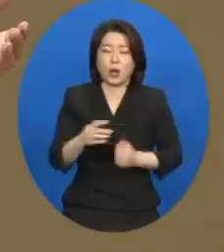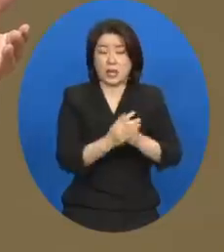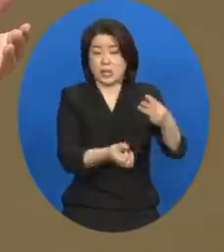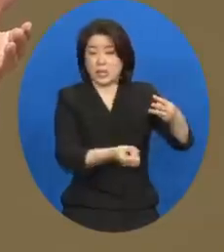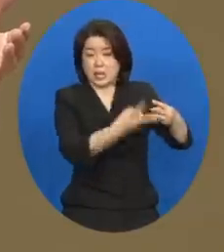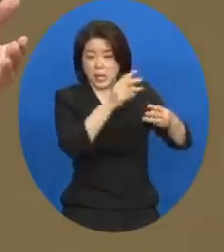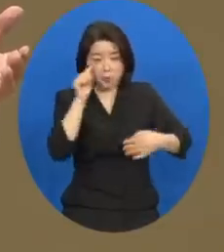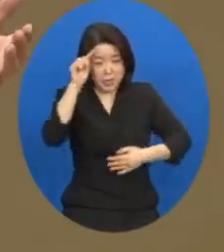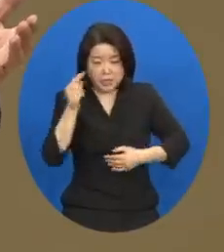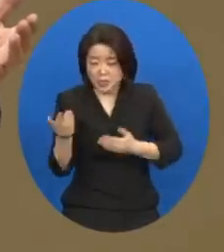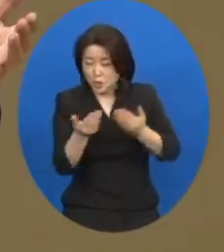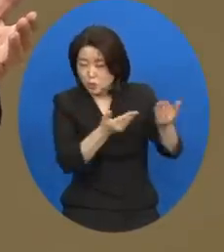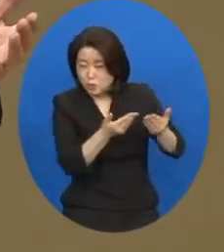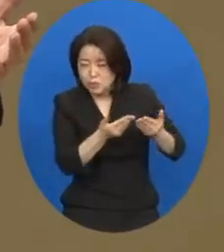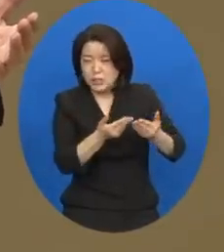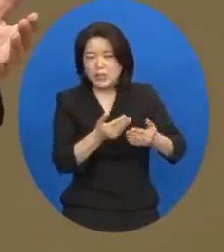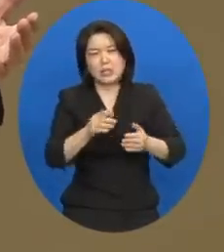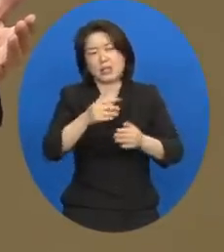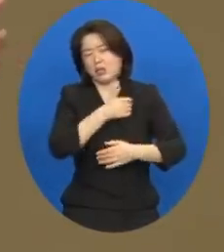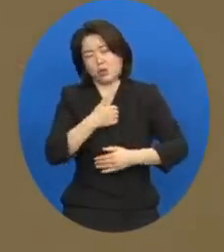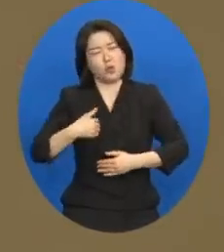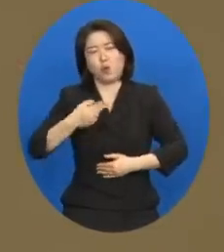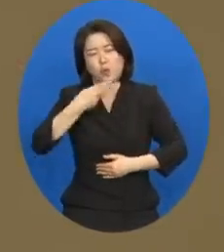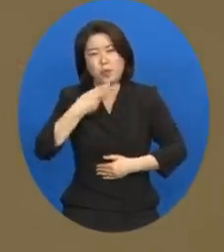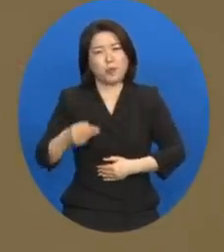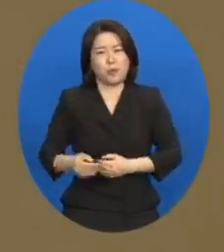신경 쓸 여력이 있었겠습니까?